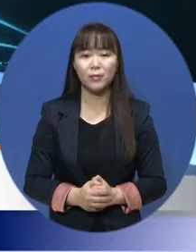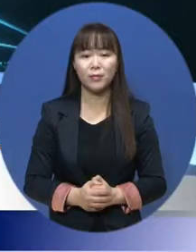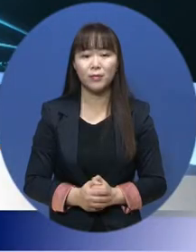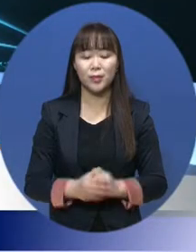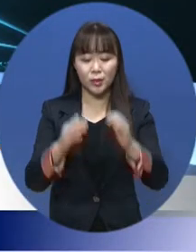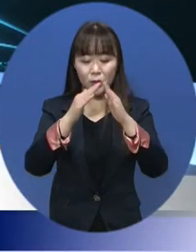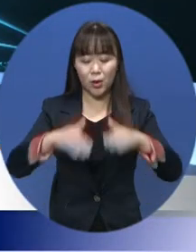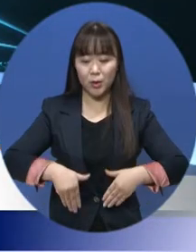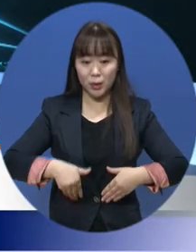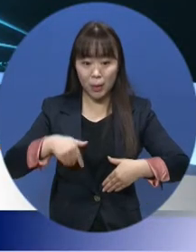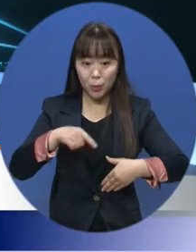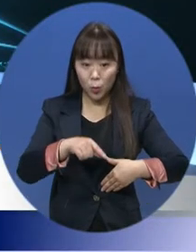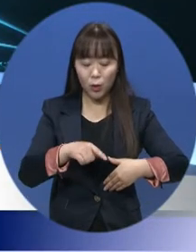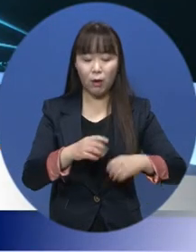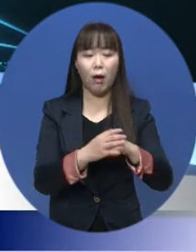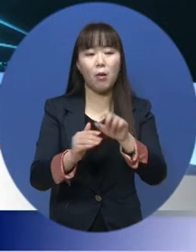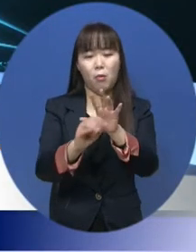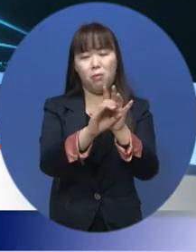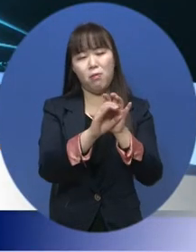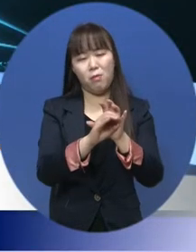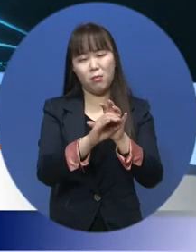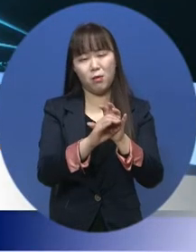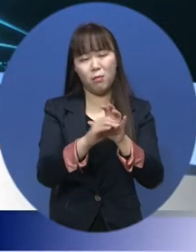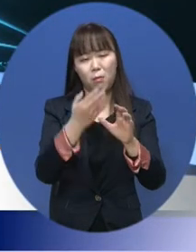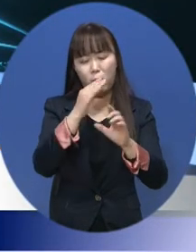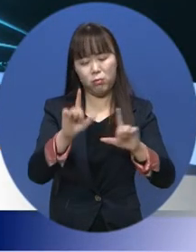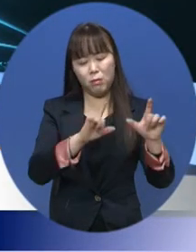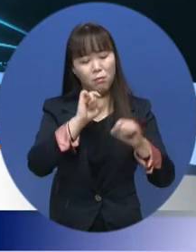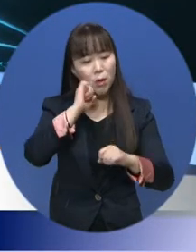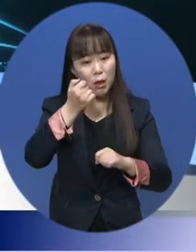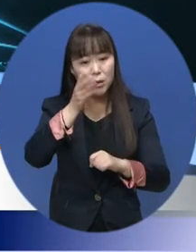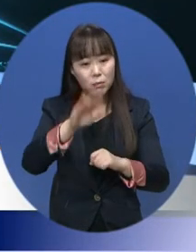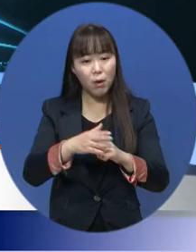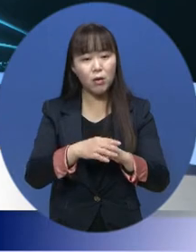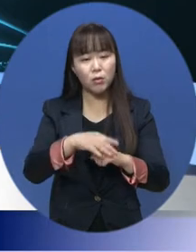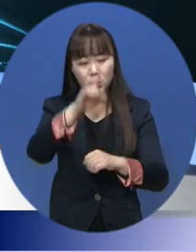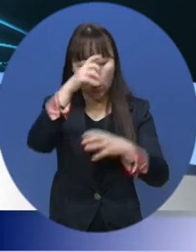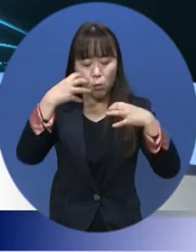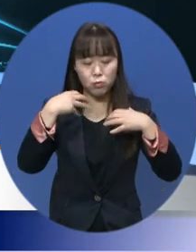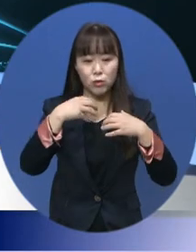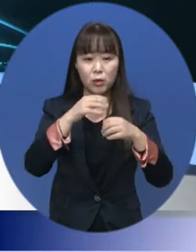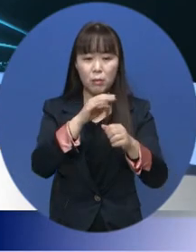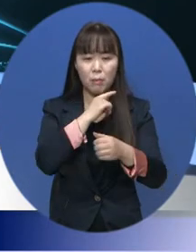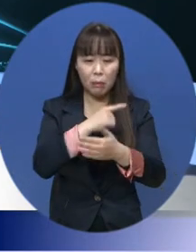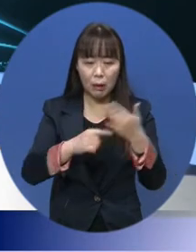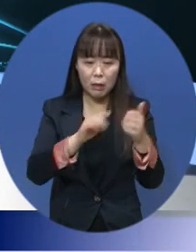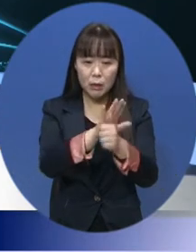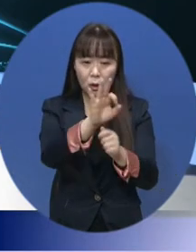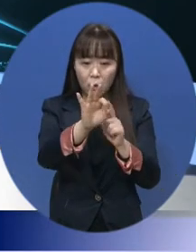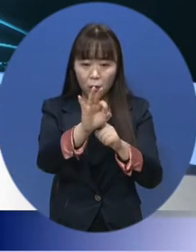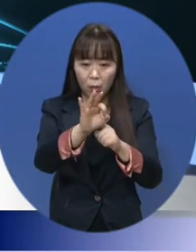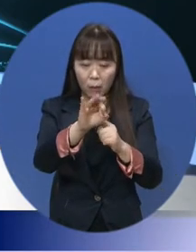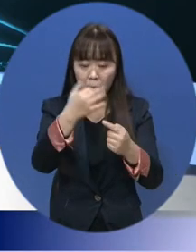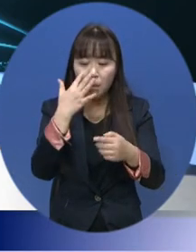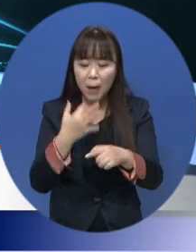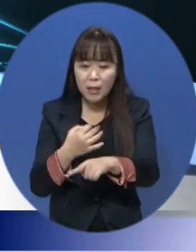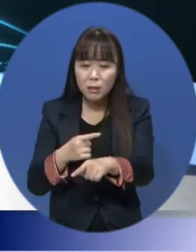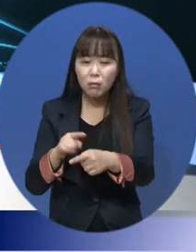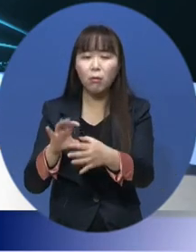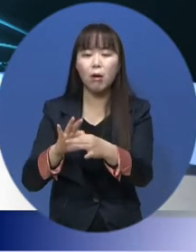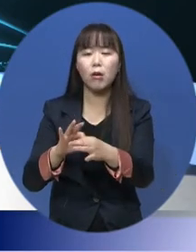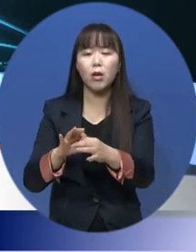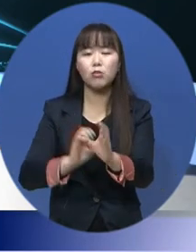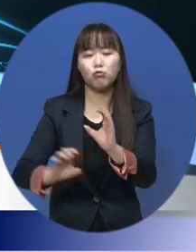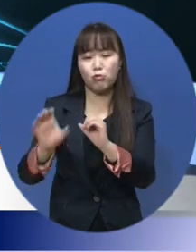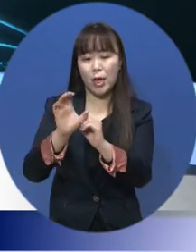전라남도가 코로 날 부로 인해 생계가 어려워 졌지만 정부 재난 지원금 대상에서 제외된 업종에 대해 추가 긴급